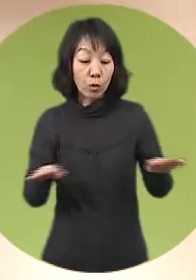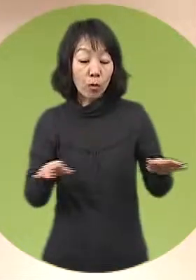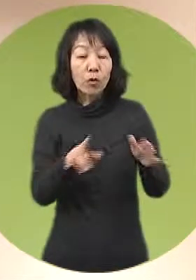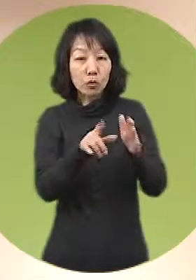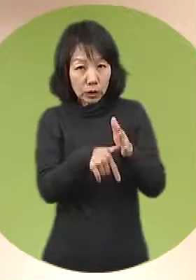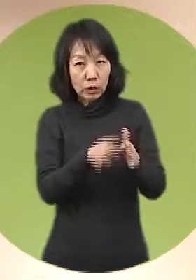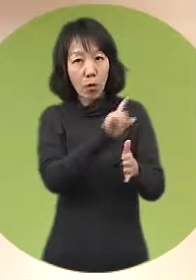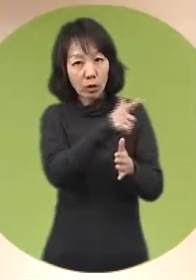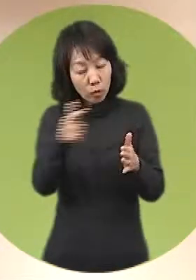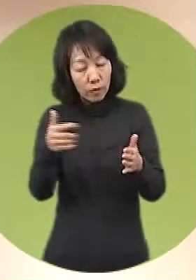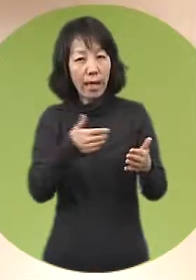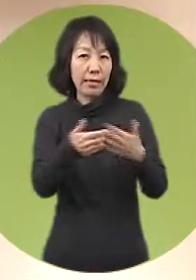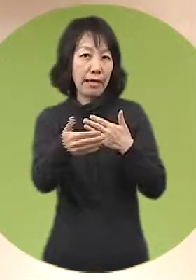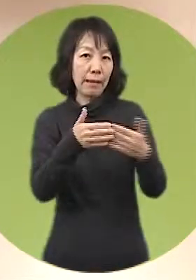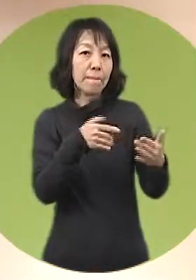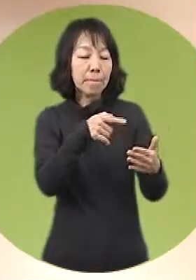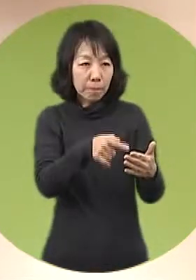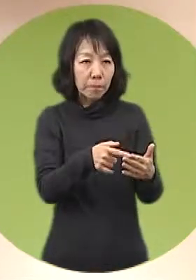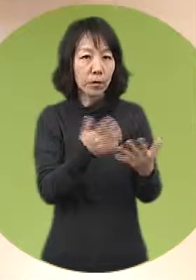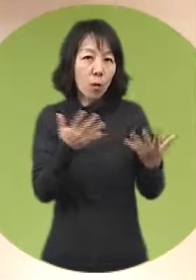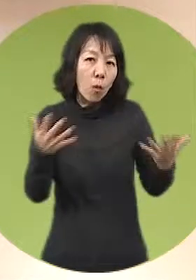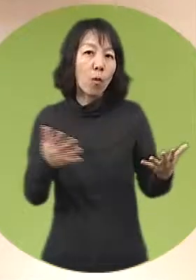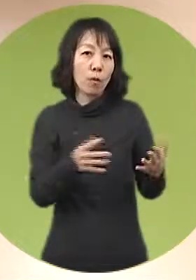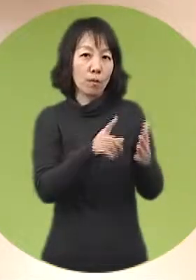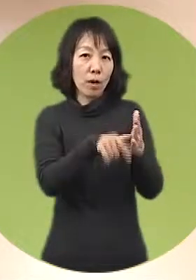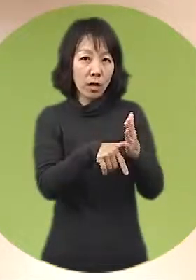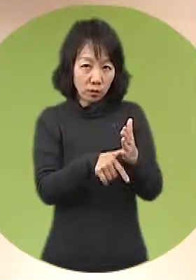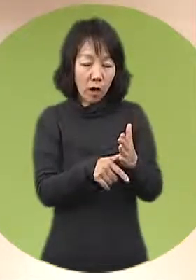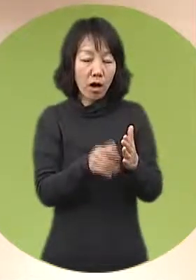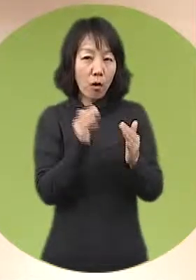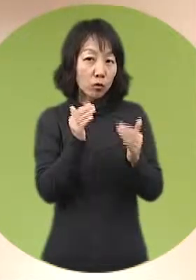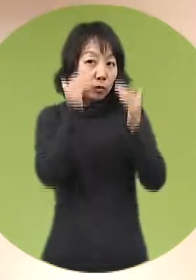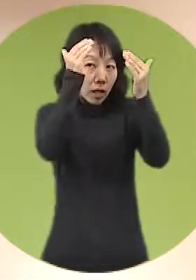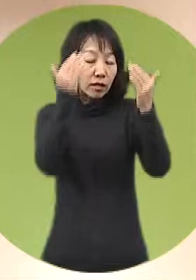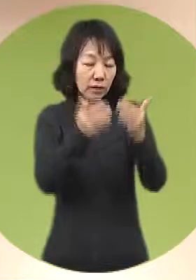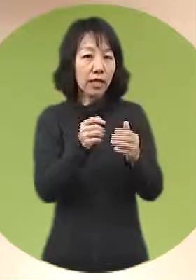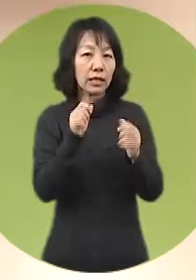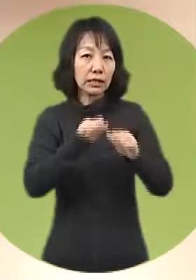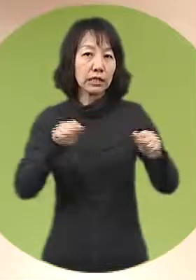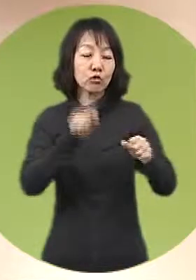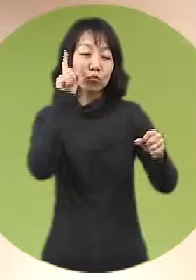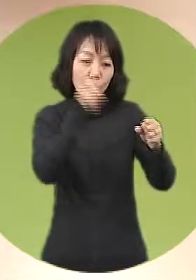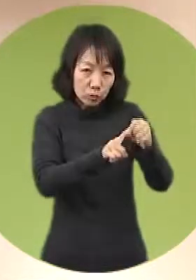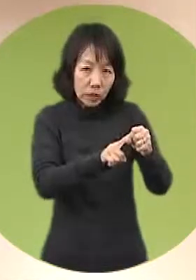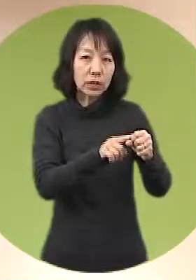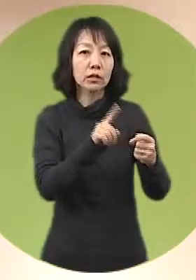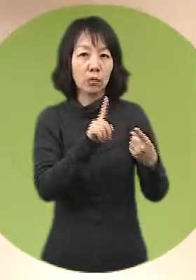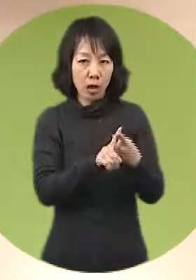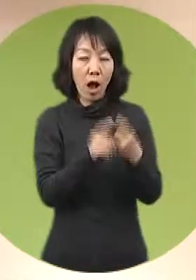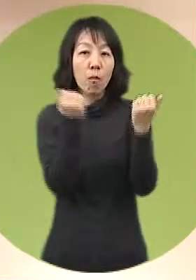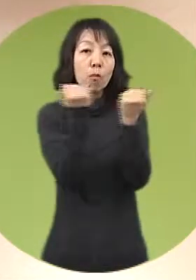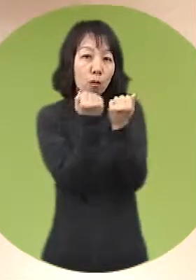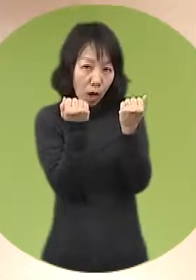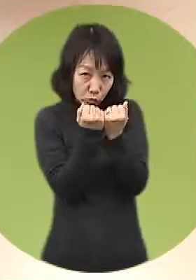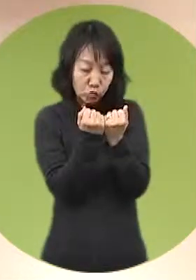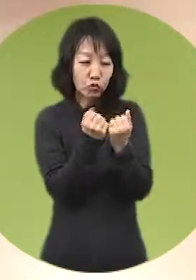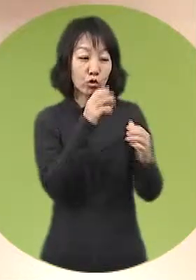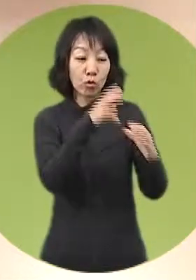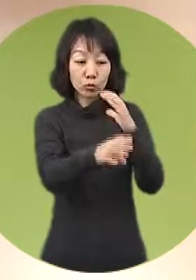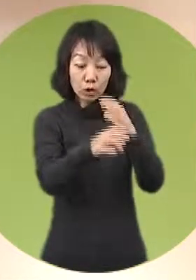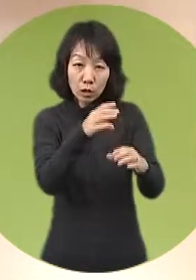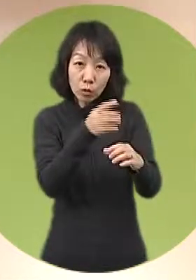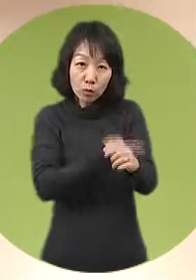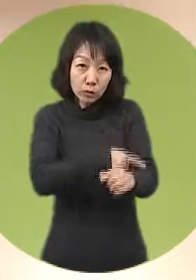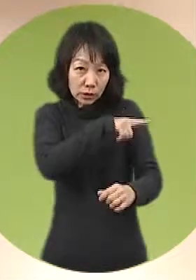さまざまな体験が豊富な人ほど大人になってからの生きがいやモラル、コミュニケーション力などの資質